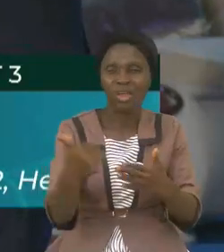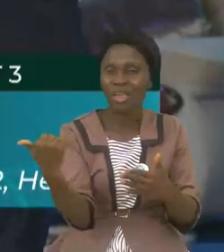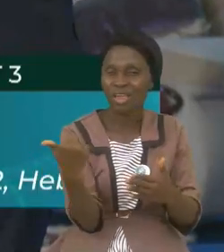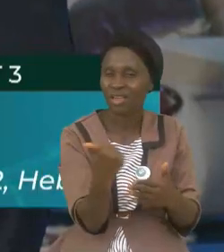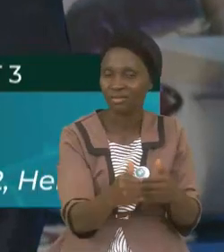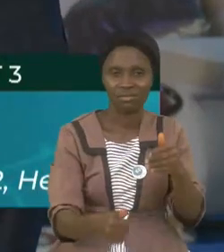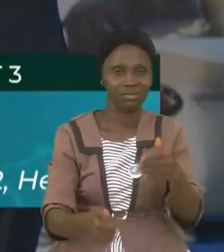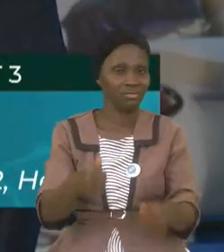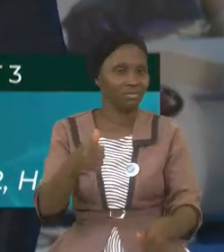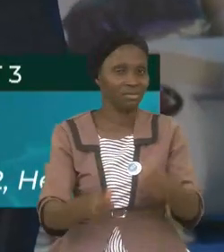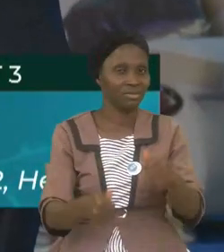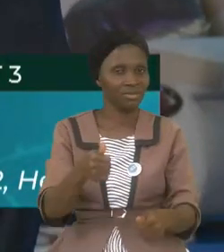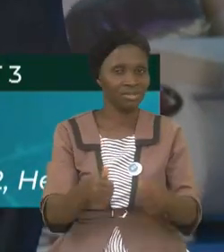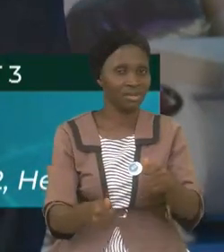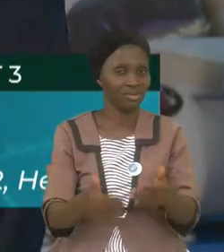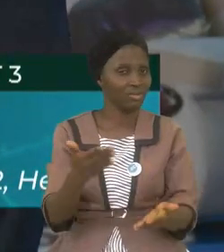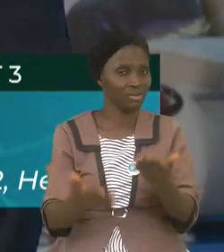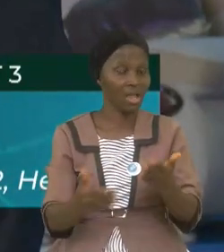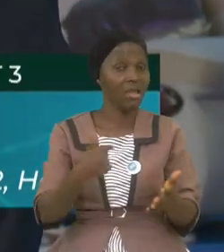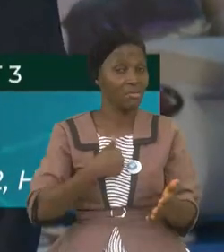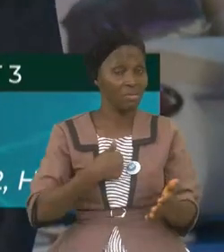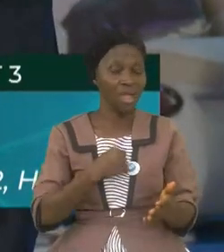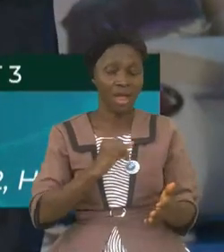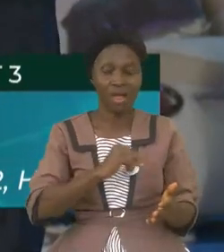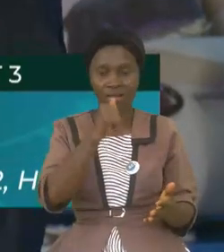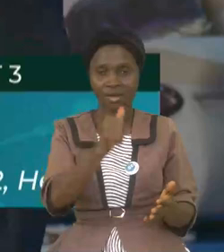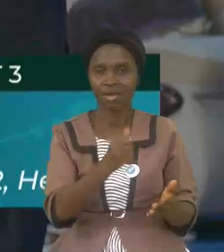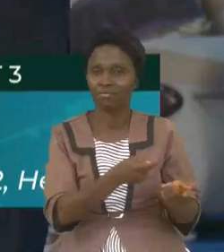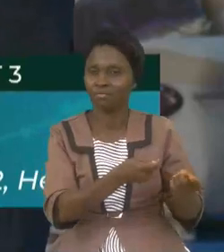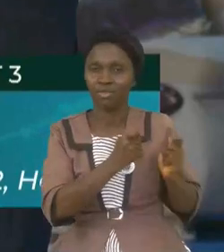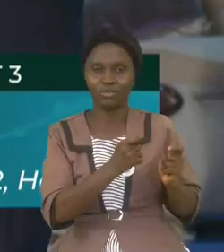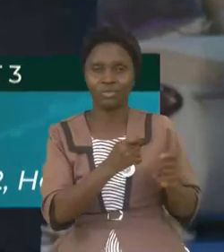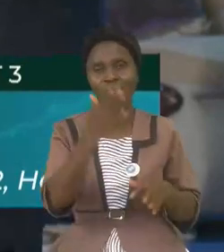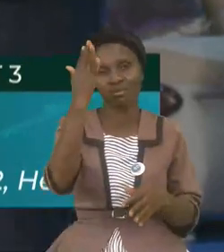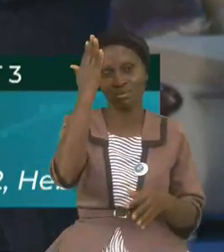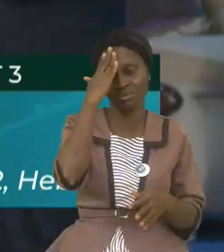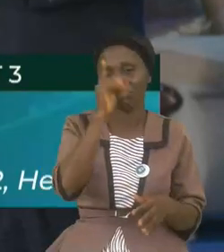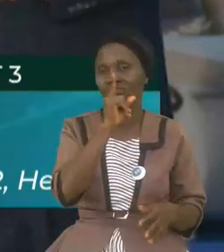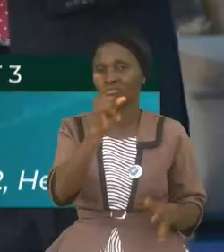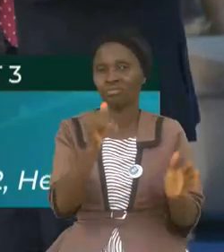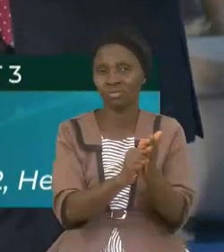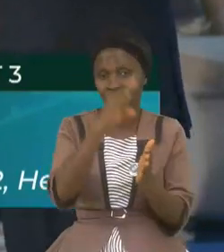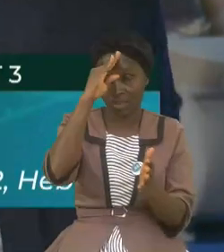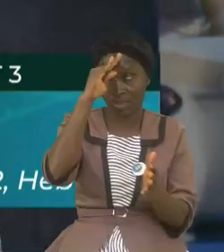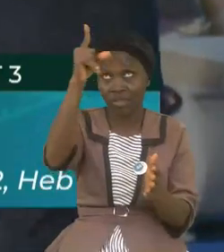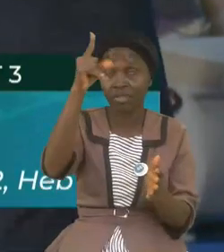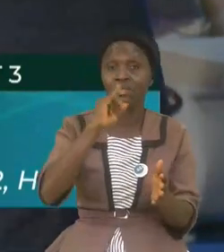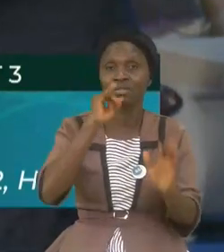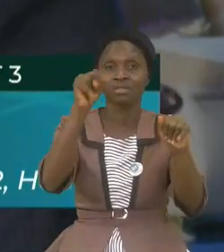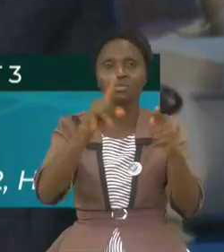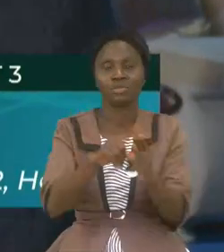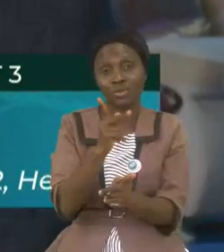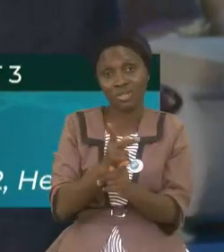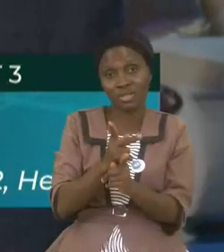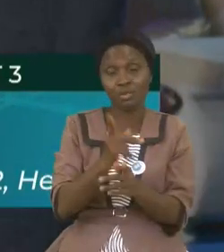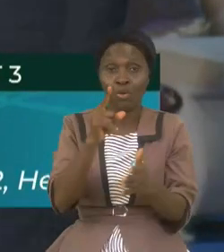qui j'ai cru, je suis persuadé, en dehors de toute ombre de doute, qu'il a la